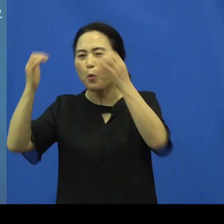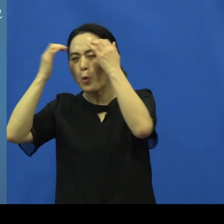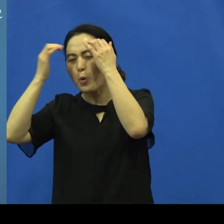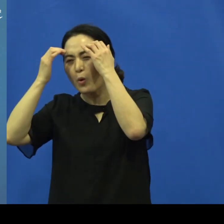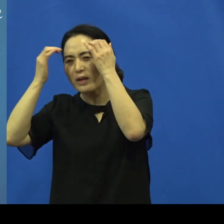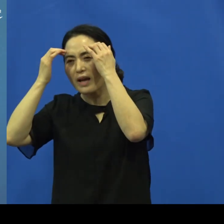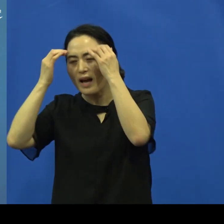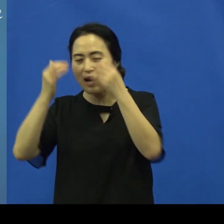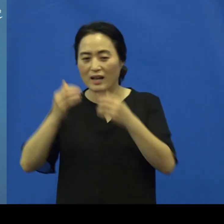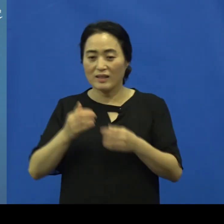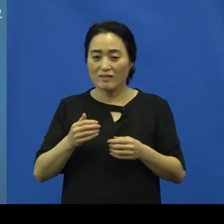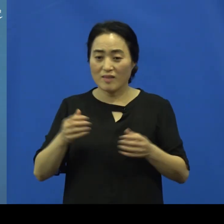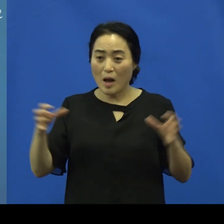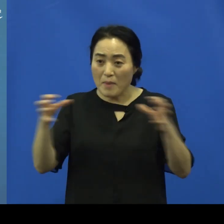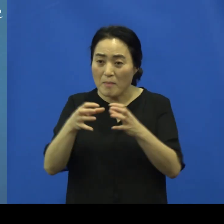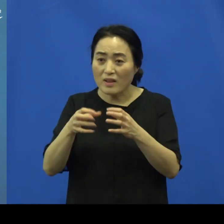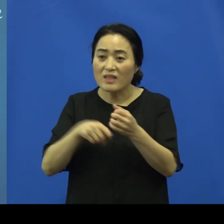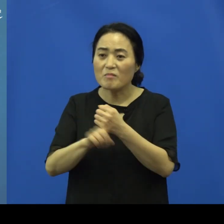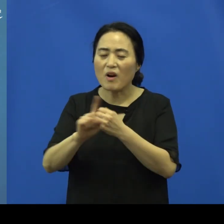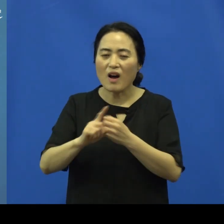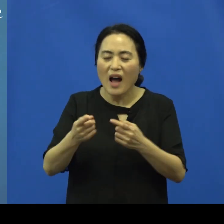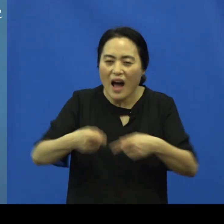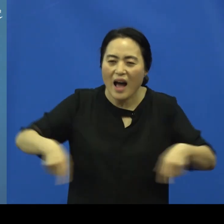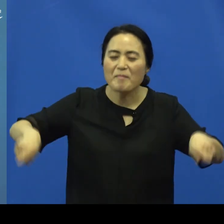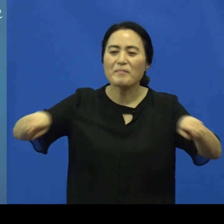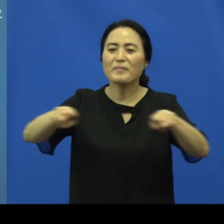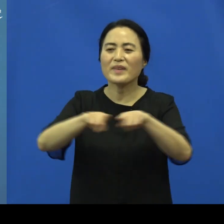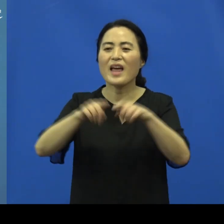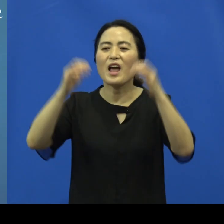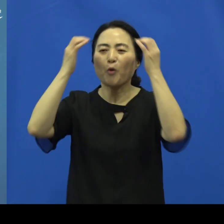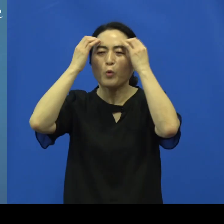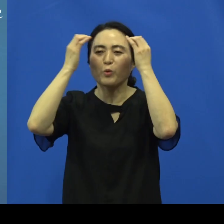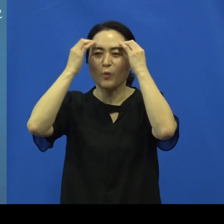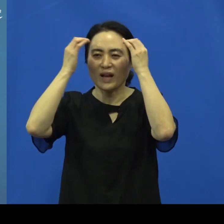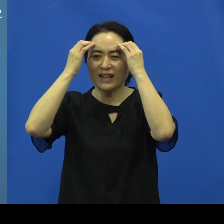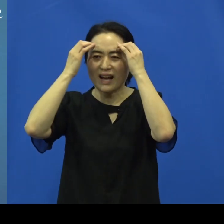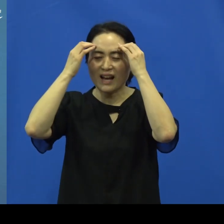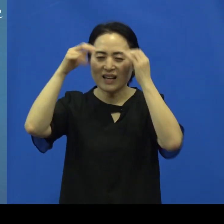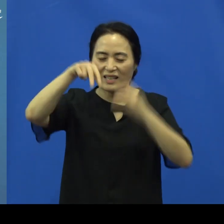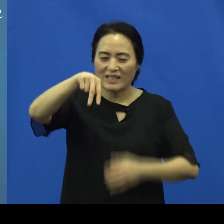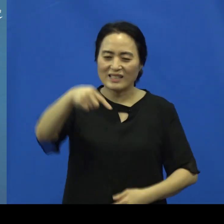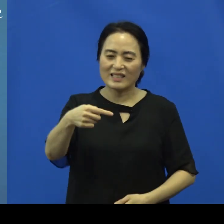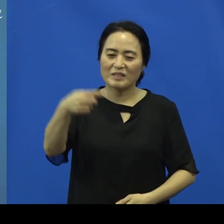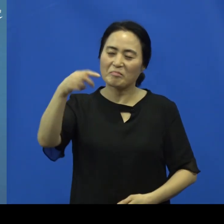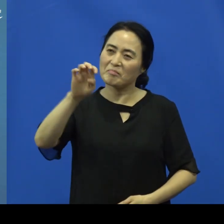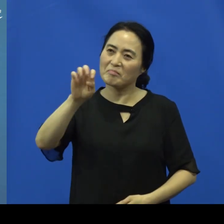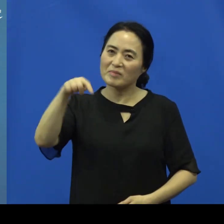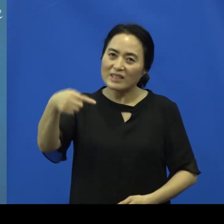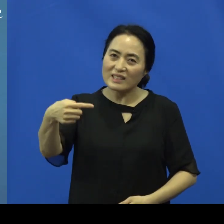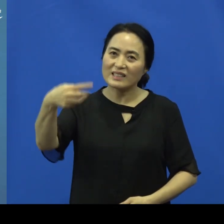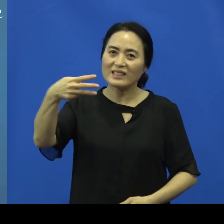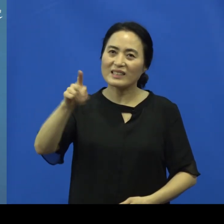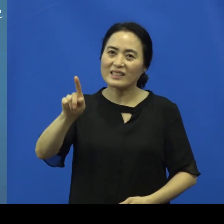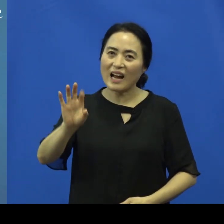고통하다. 함께 고통하다. 그래서 스프랑크 니조마이 compassion이라는